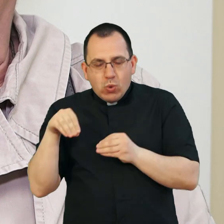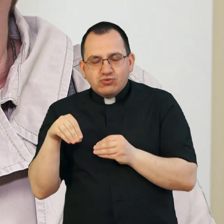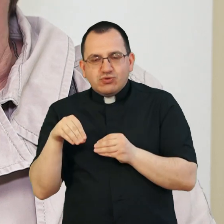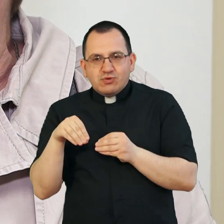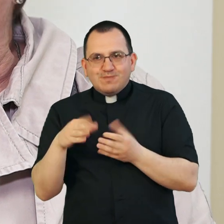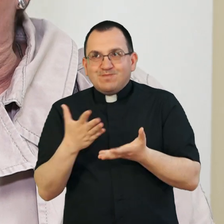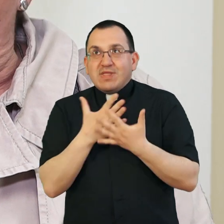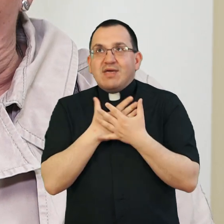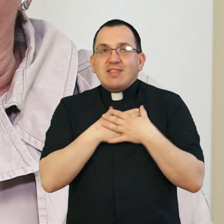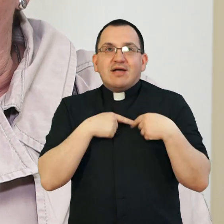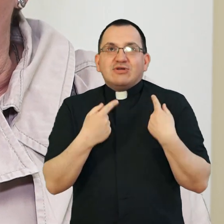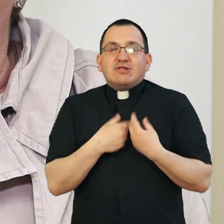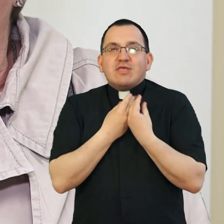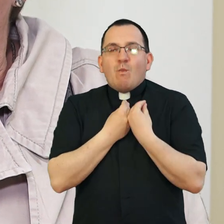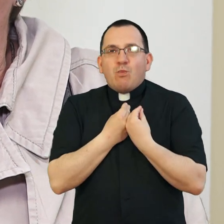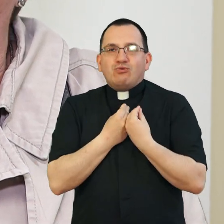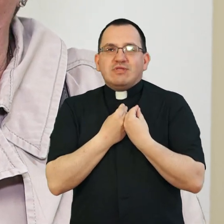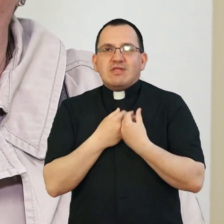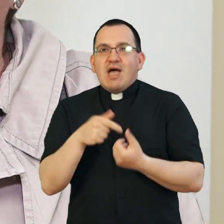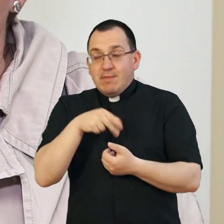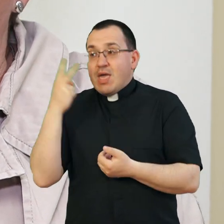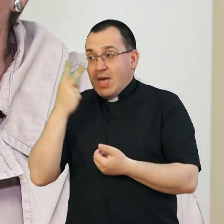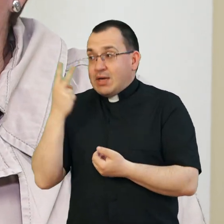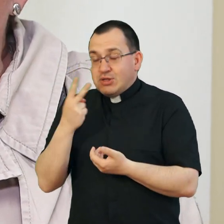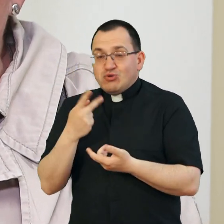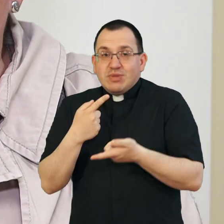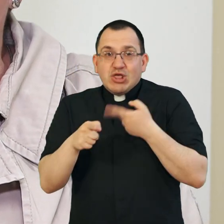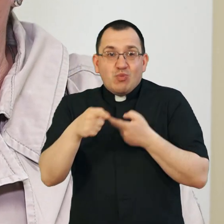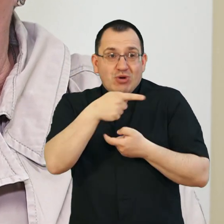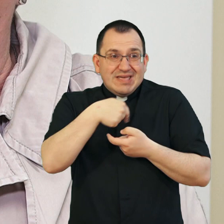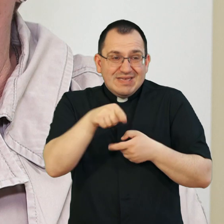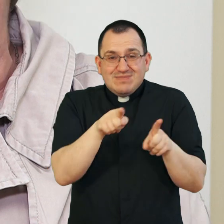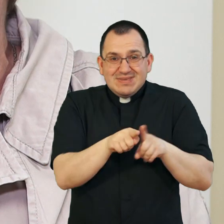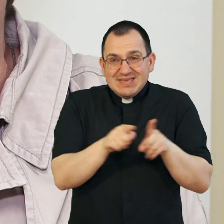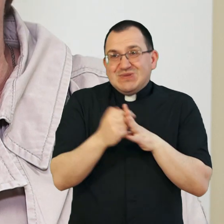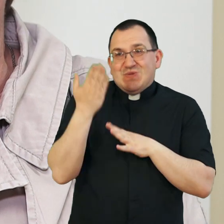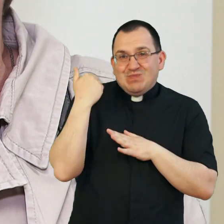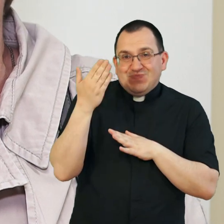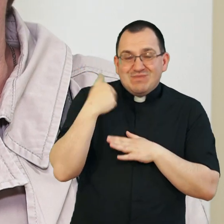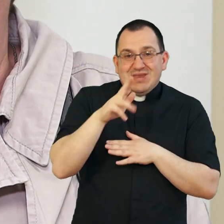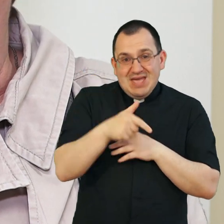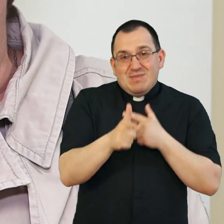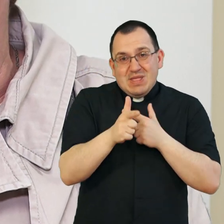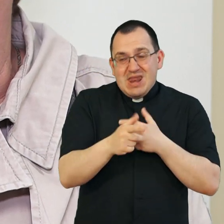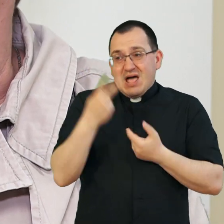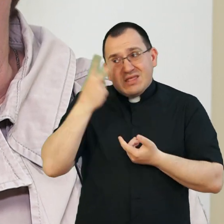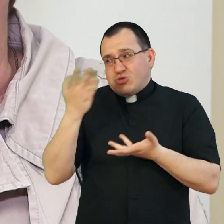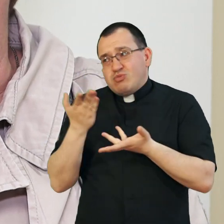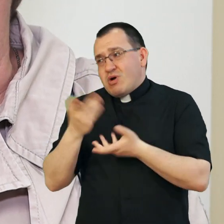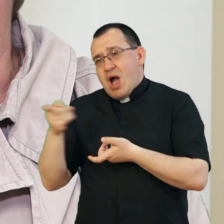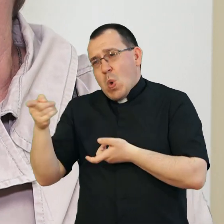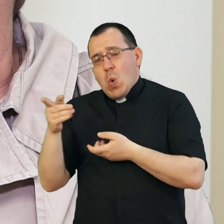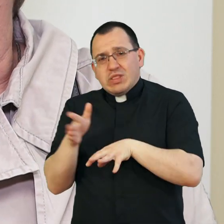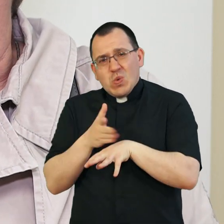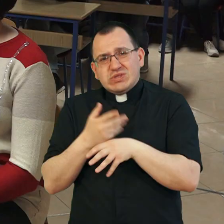Jednostavno, naša srca su puna. Mi ih razumijemo jer smo mi to sve prošli. Kod nas je bio rat i razumijemo što je